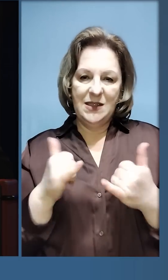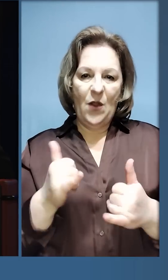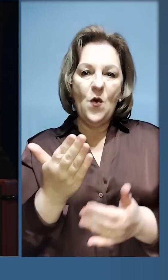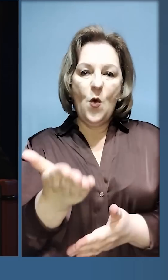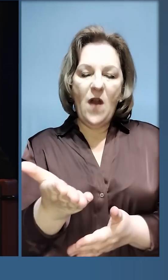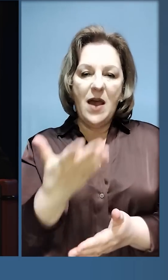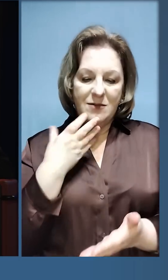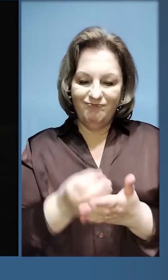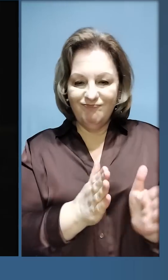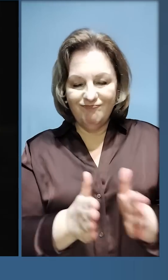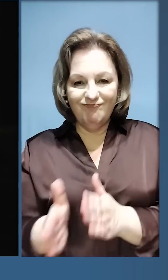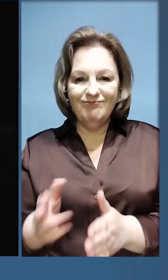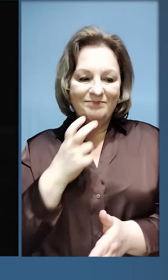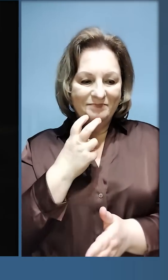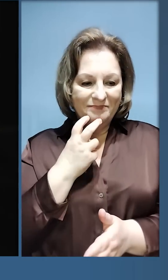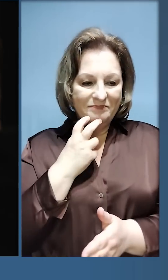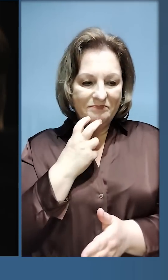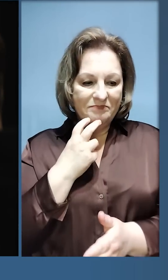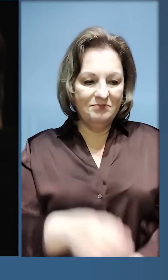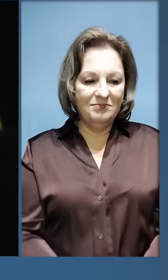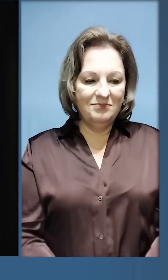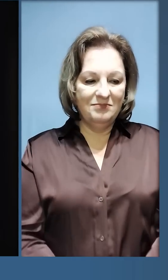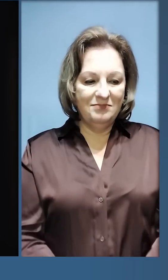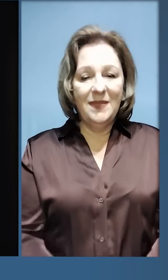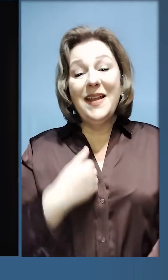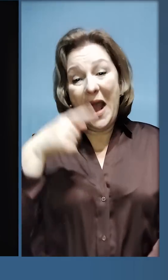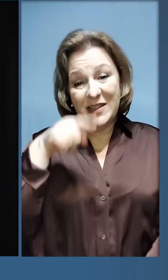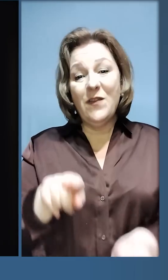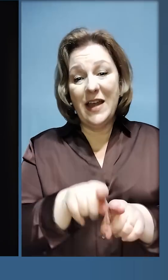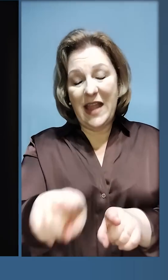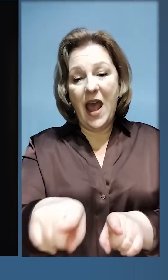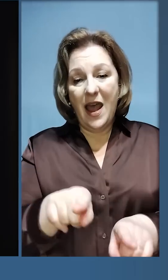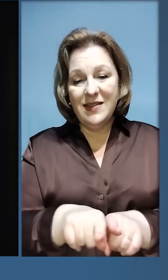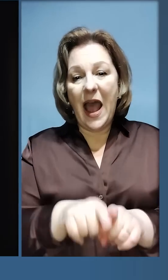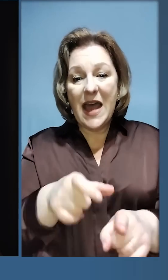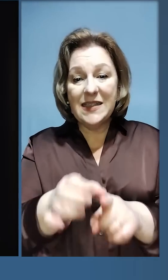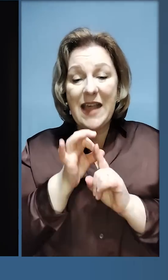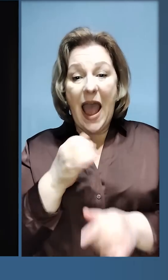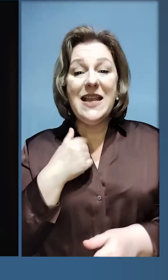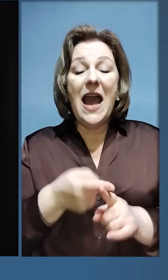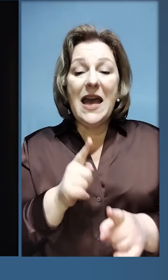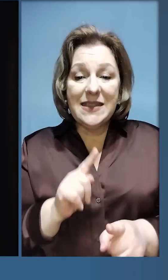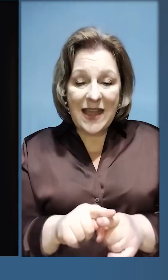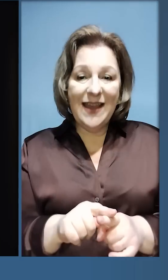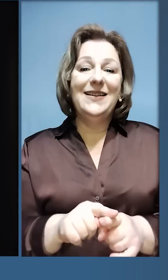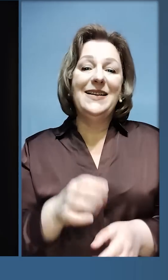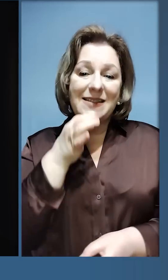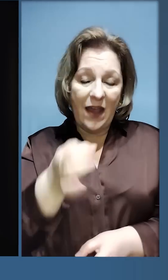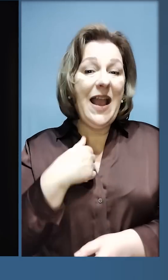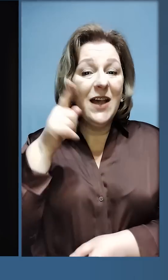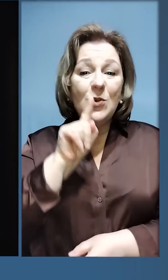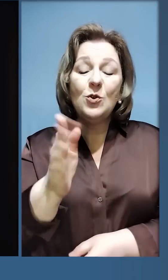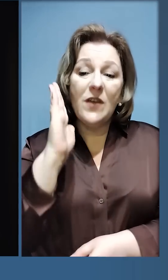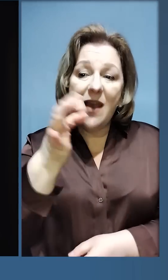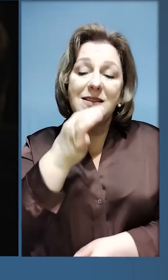здивую вас. I'm glad you shower. Я знав, що ви так скажете. Я тому про це і сказав, я знав,